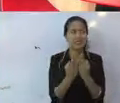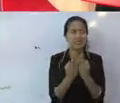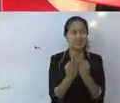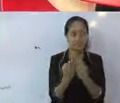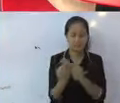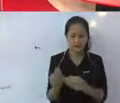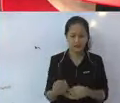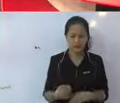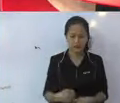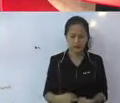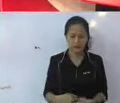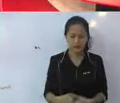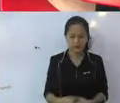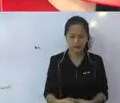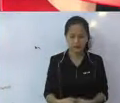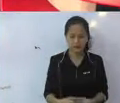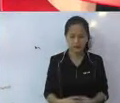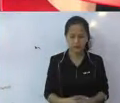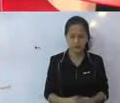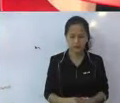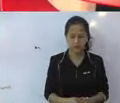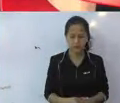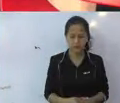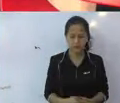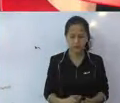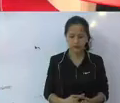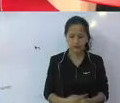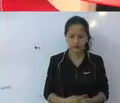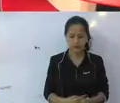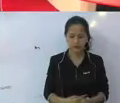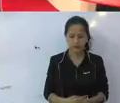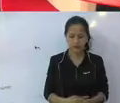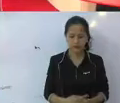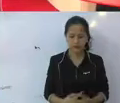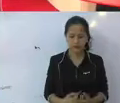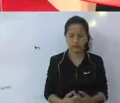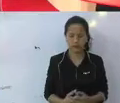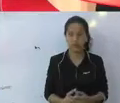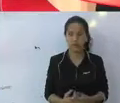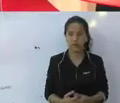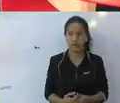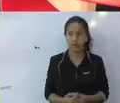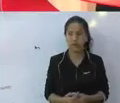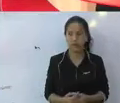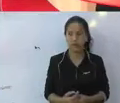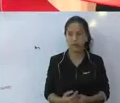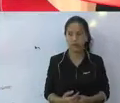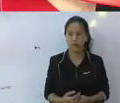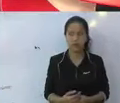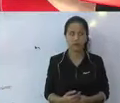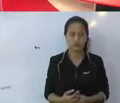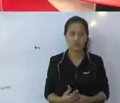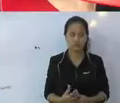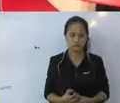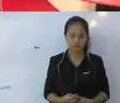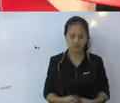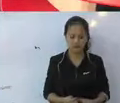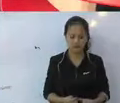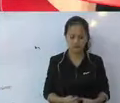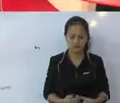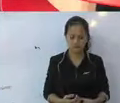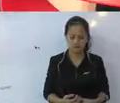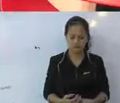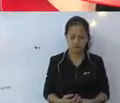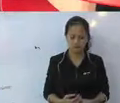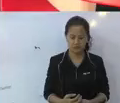no? Hindi ko lubos maisip kung sino kinukuha na natin dito. May abangan pa ba tayo dito ng ano, tao? Hindi ko alam kung